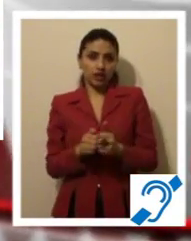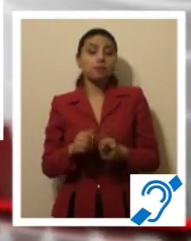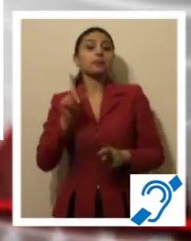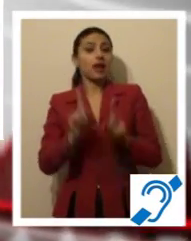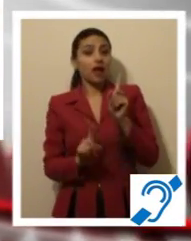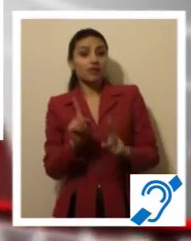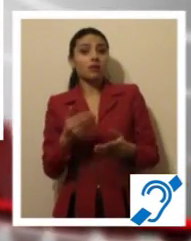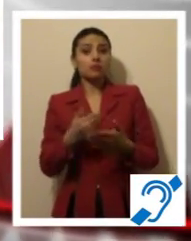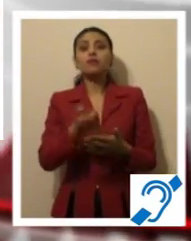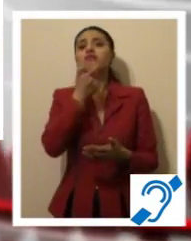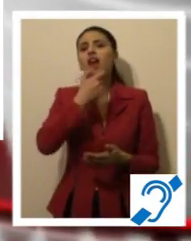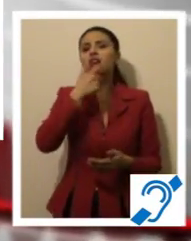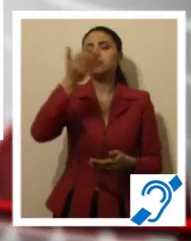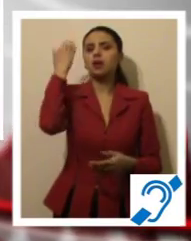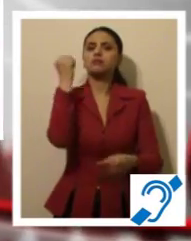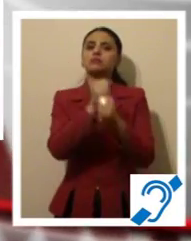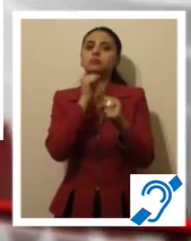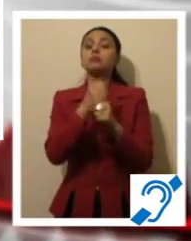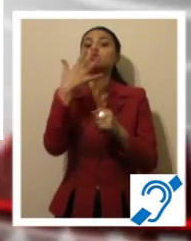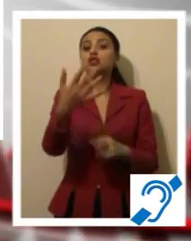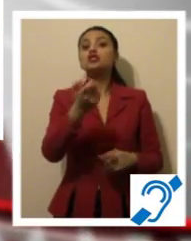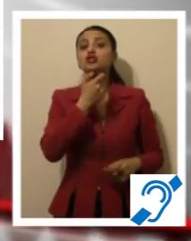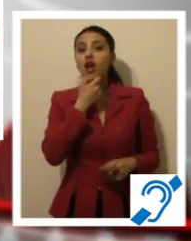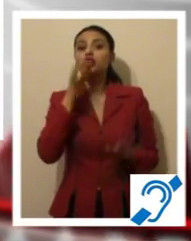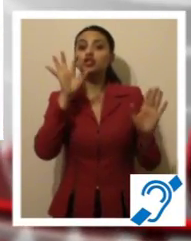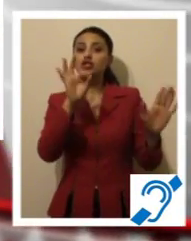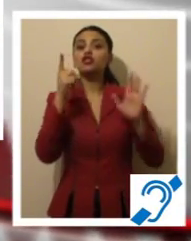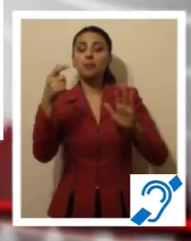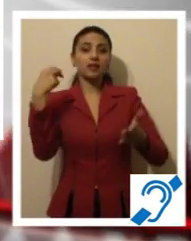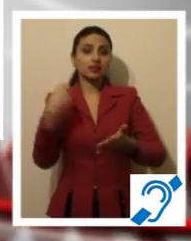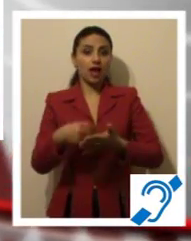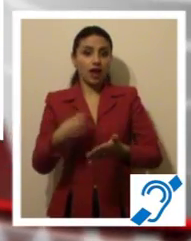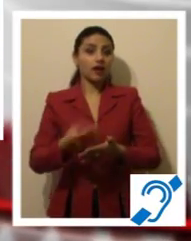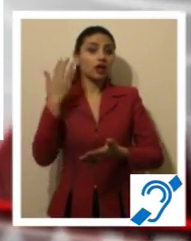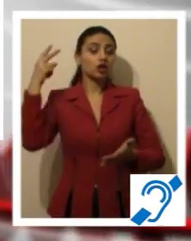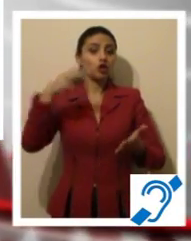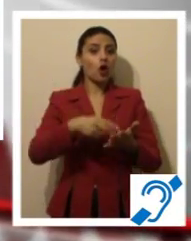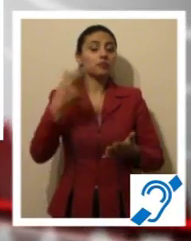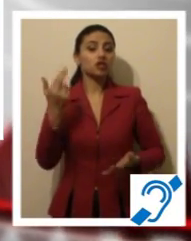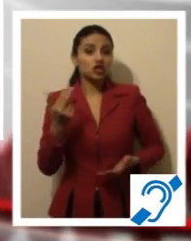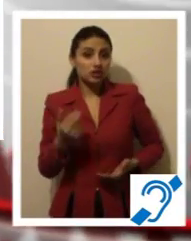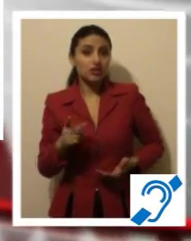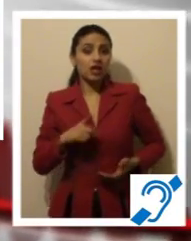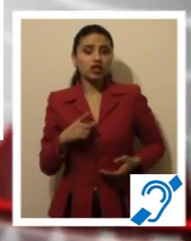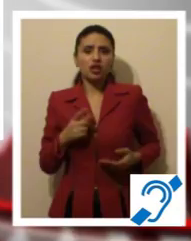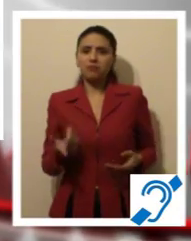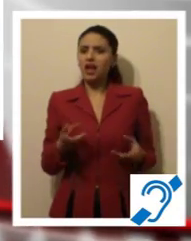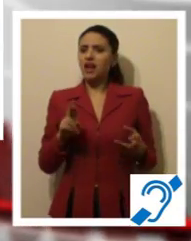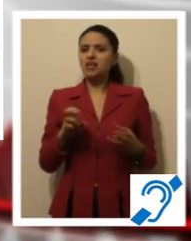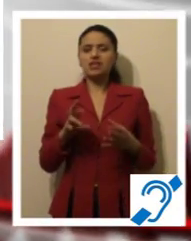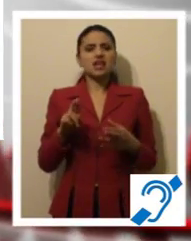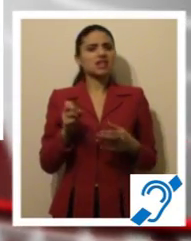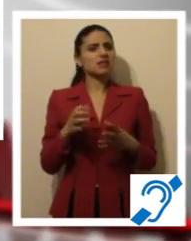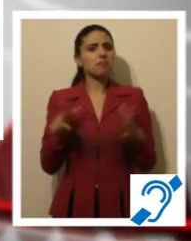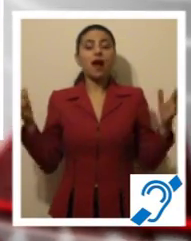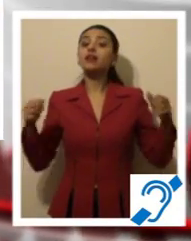lucrătorii cu o vechime în ocupație de până la 5 ani, 57 de salariați în anul 2015, sunt cei mai expuși riscului de